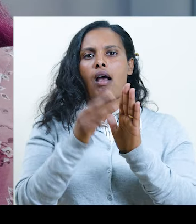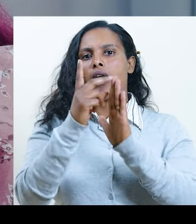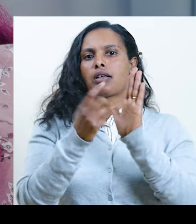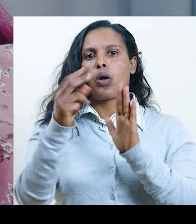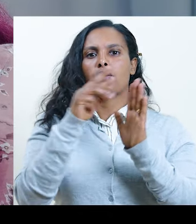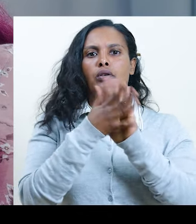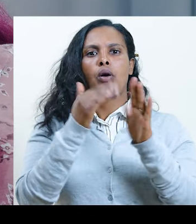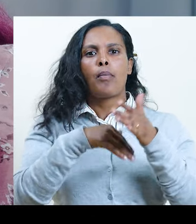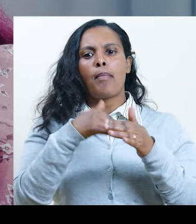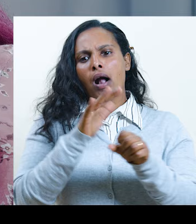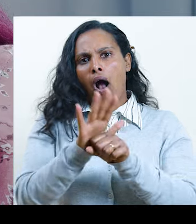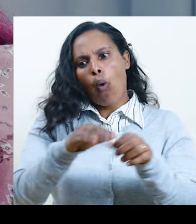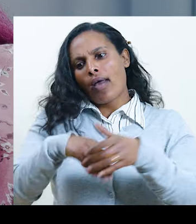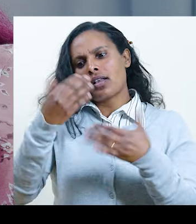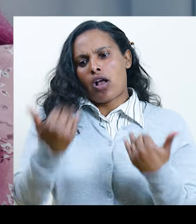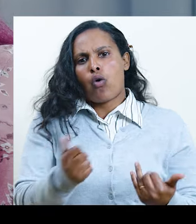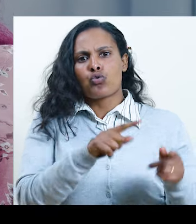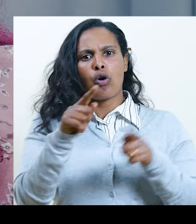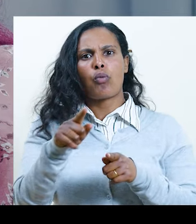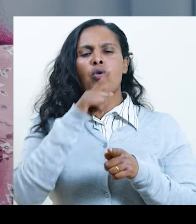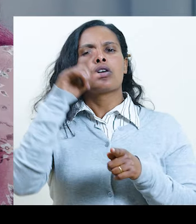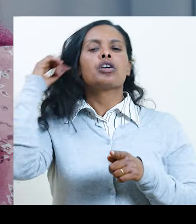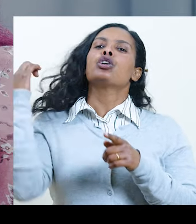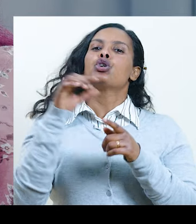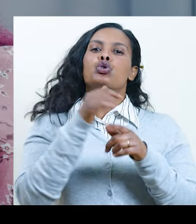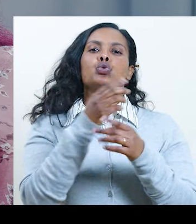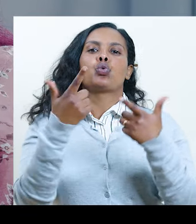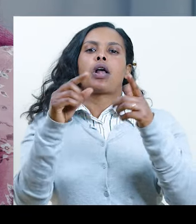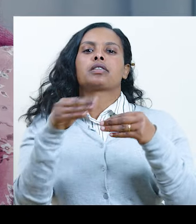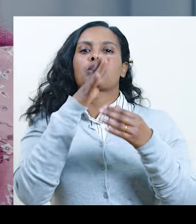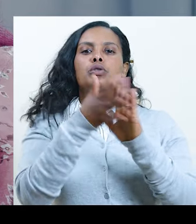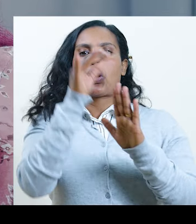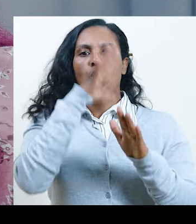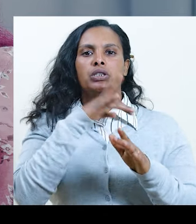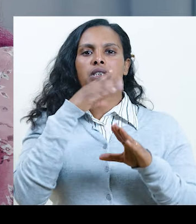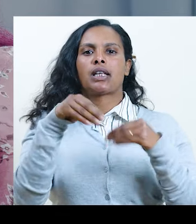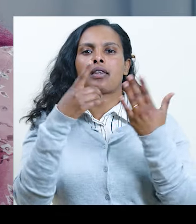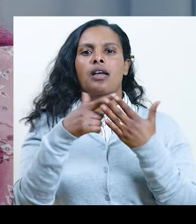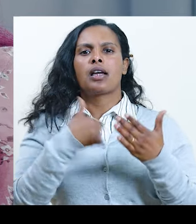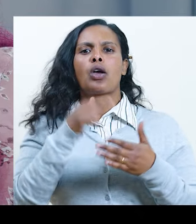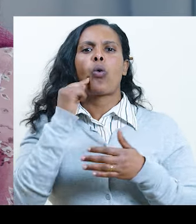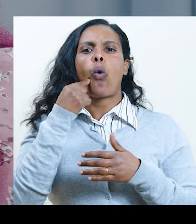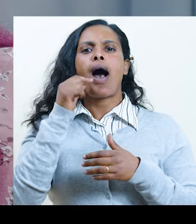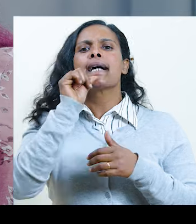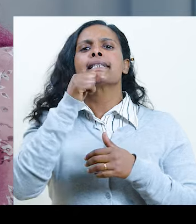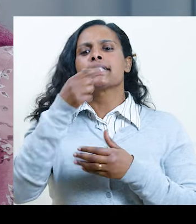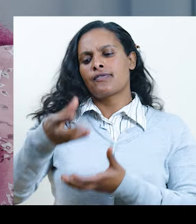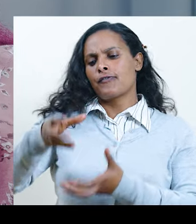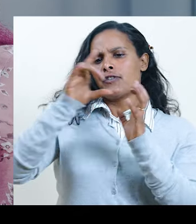ስሄድ በቃ ወጣሽ እኮ፣ አሁን ደግሞ እድሉ ላልተሰጣቸው ሰዎች ይሰጥ። የኔ እኮ አሲድ